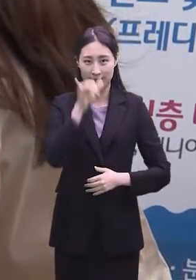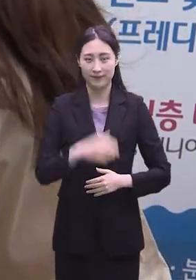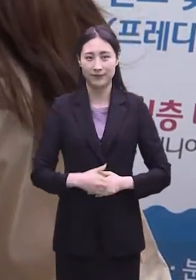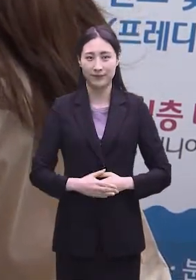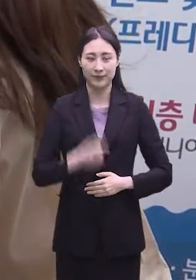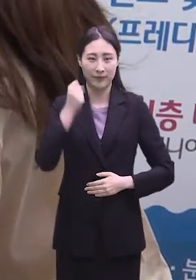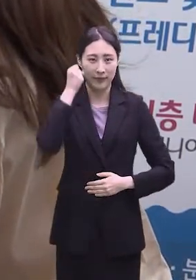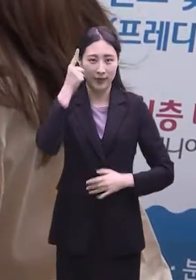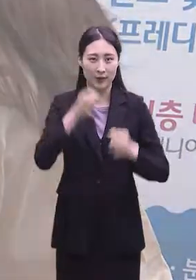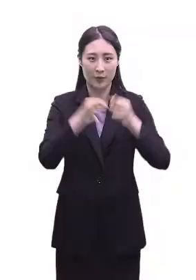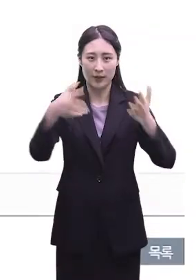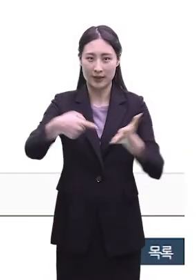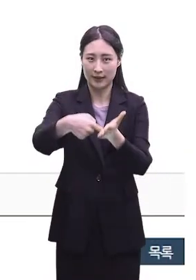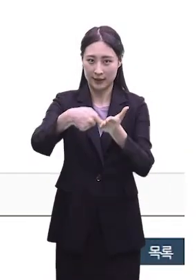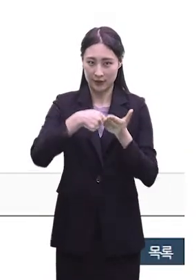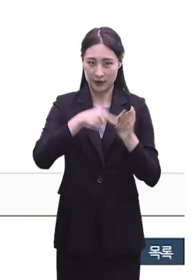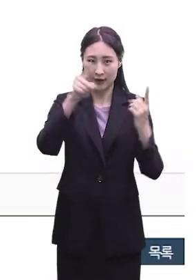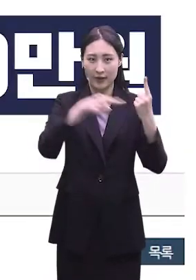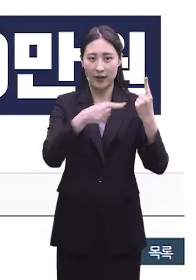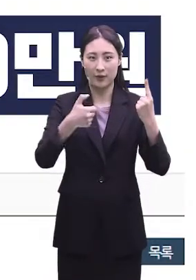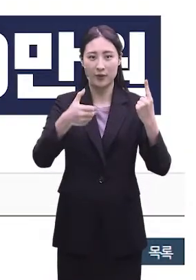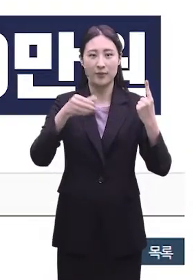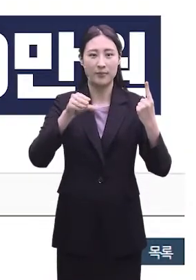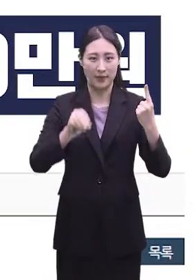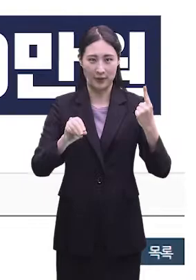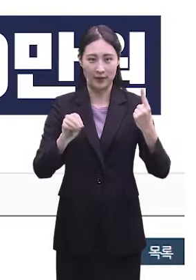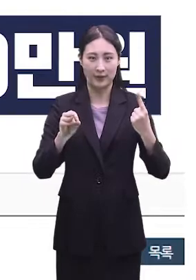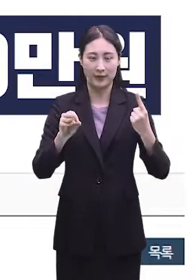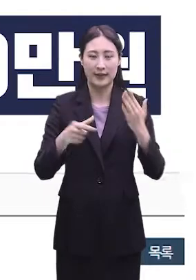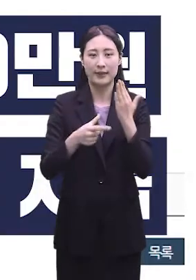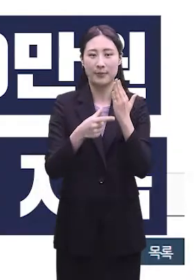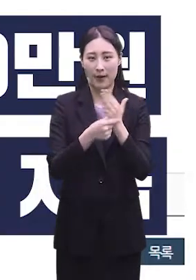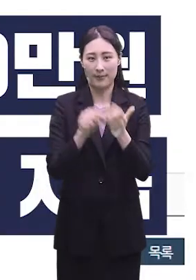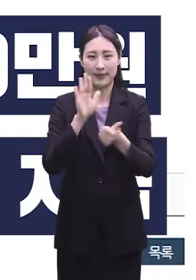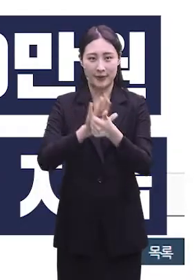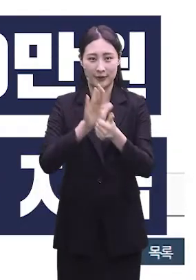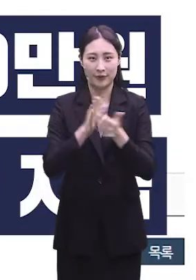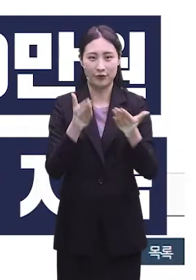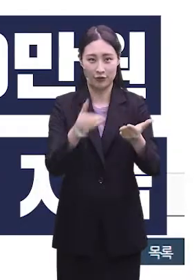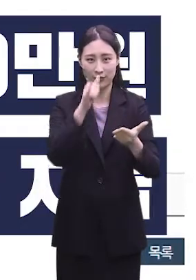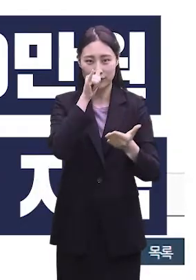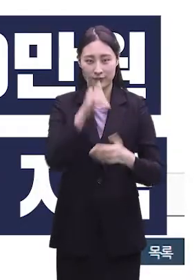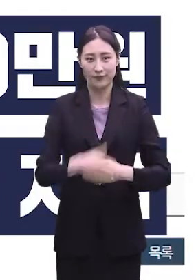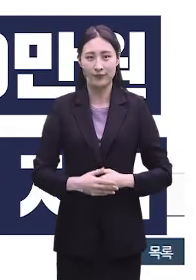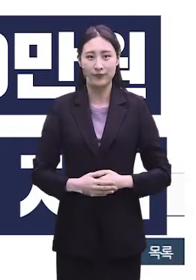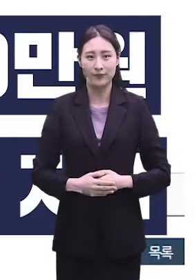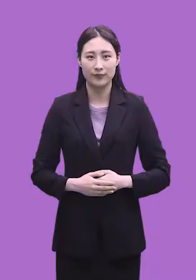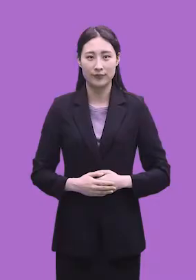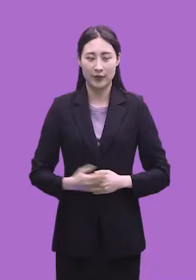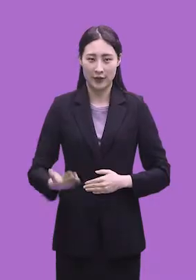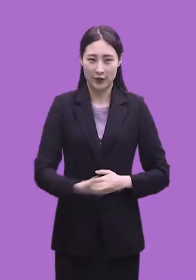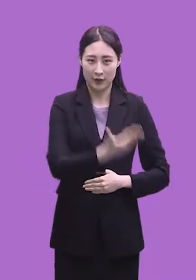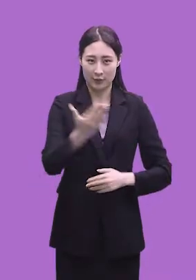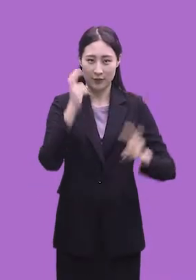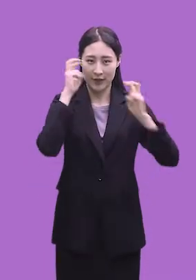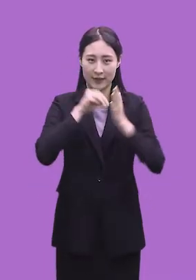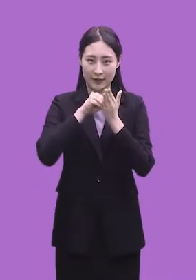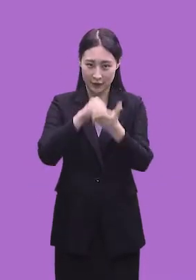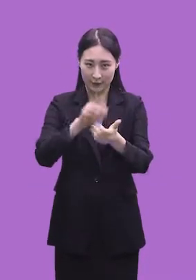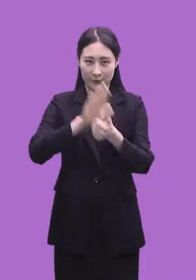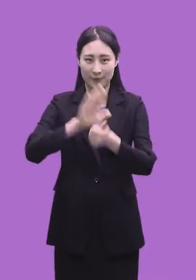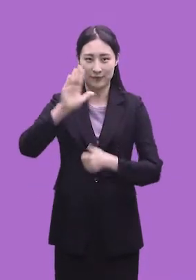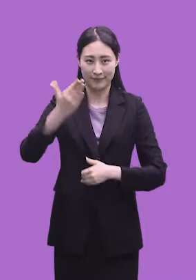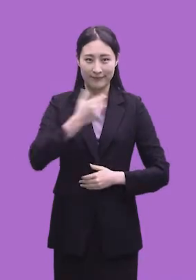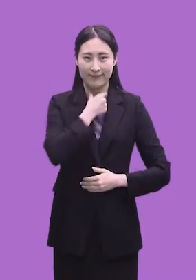드립니다. 9월 한 달간 신청을 받아서 1인당 50만 원씩 강남사랑 상품권을 지급하니까요. 취업 준비에